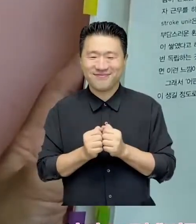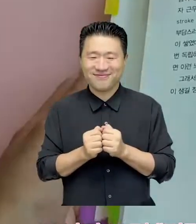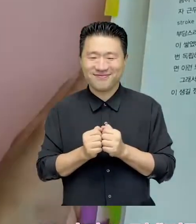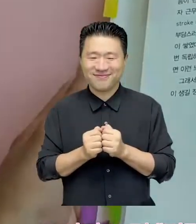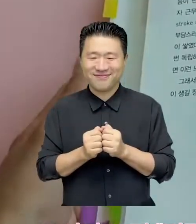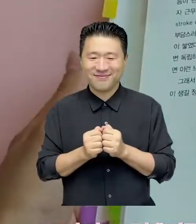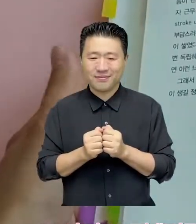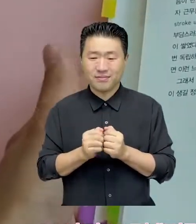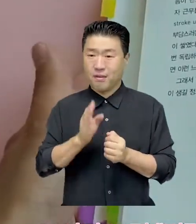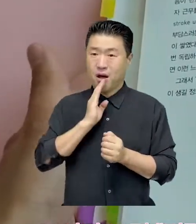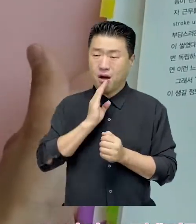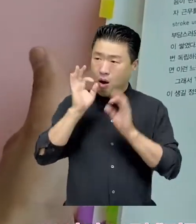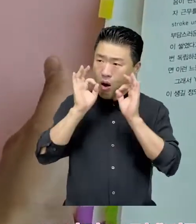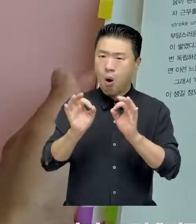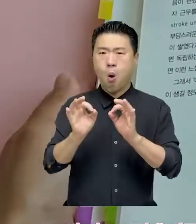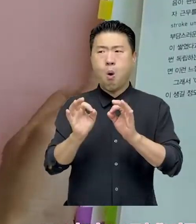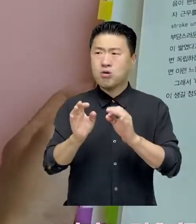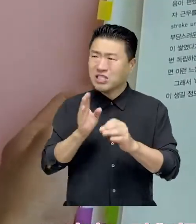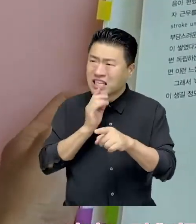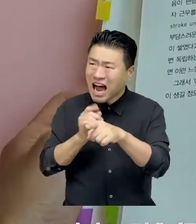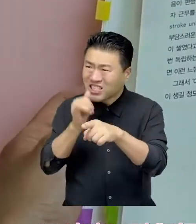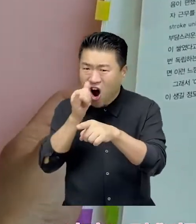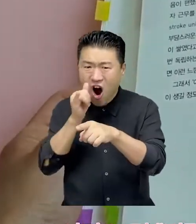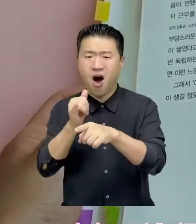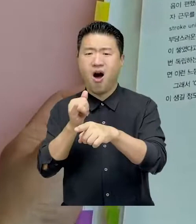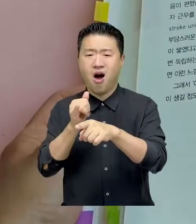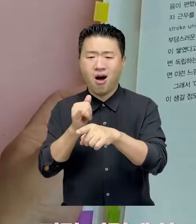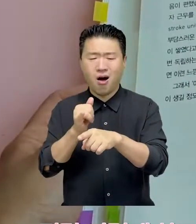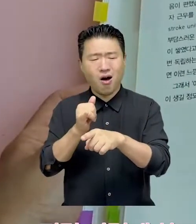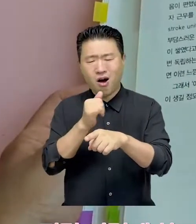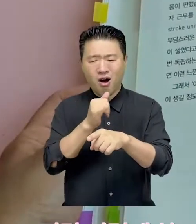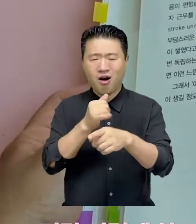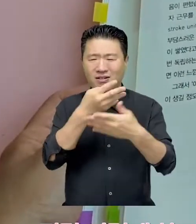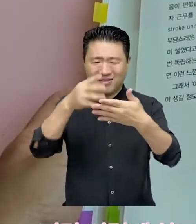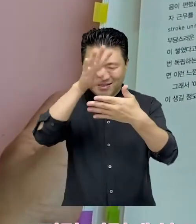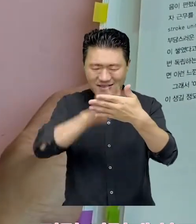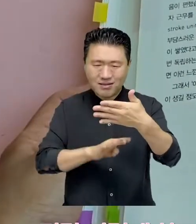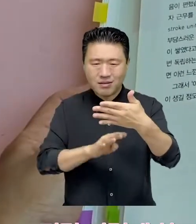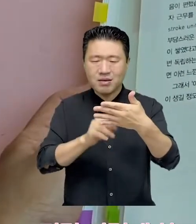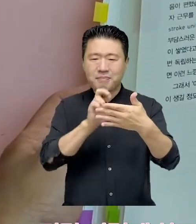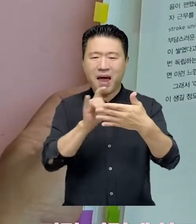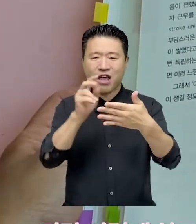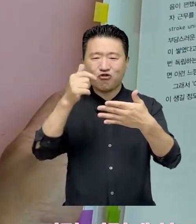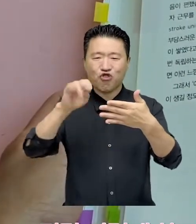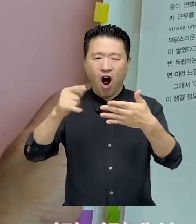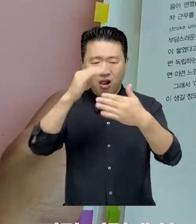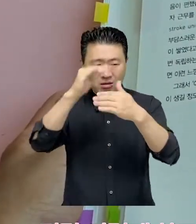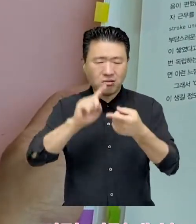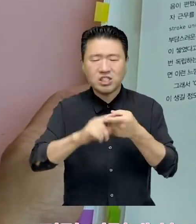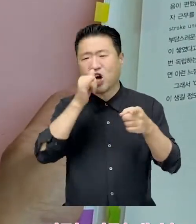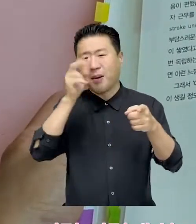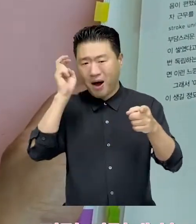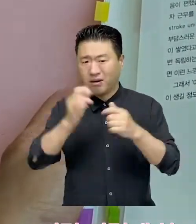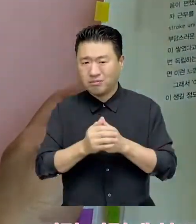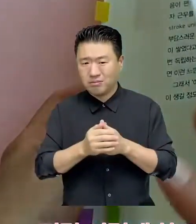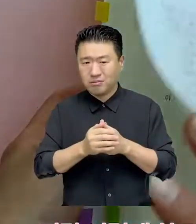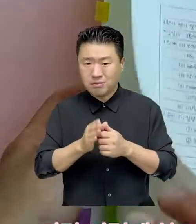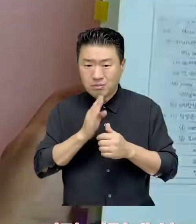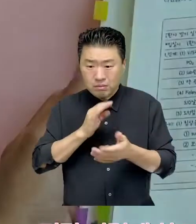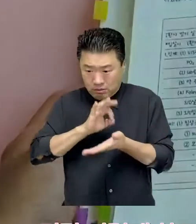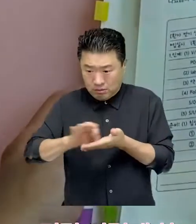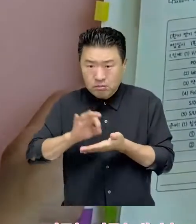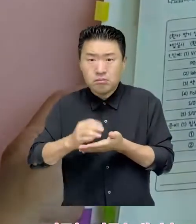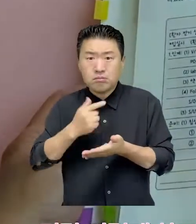있습니다. 보시다 보면 정말 이렇게까지 한다고? 라는 생각이 드실 수 있는데요. 정말 이렇게 했고